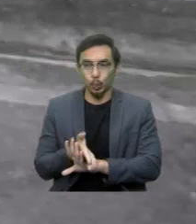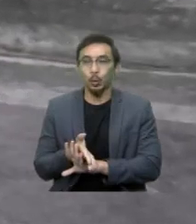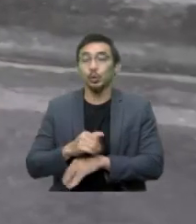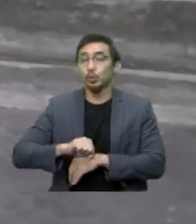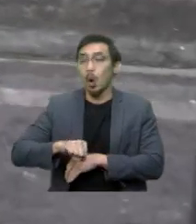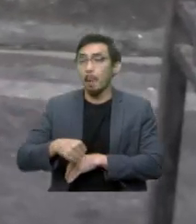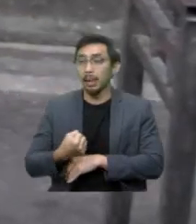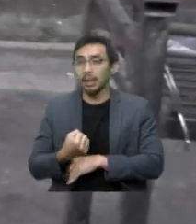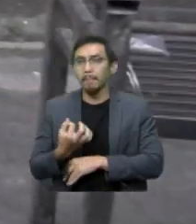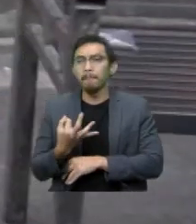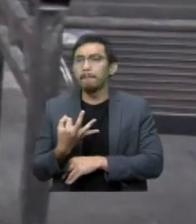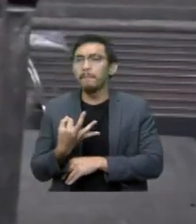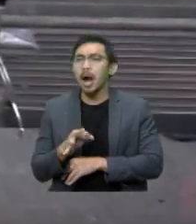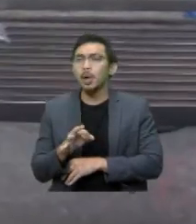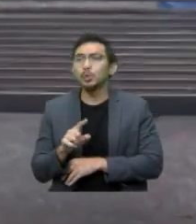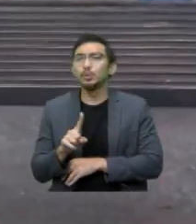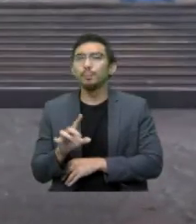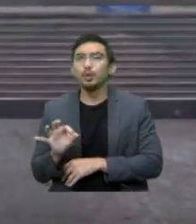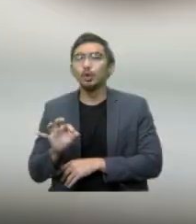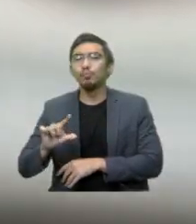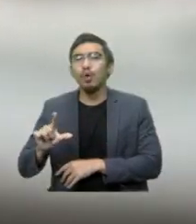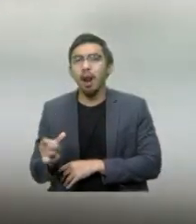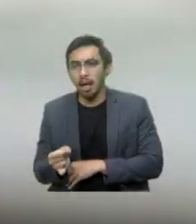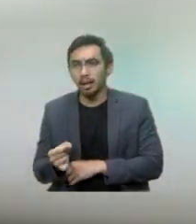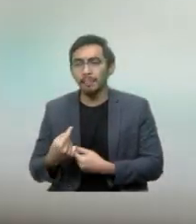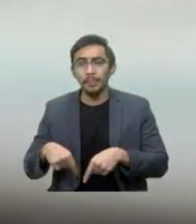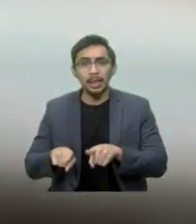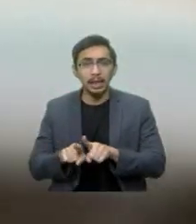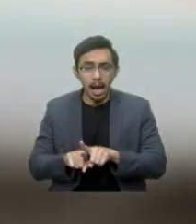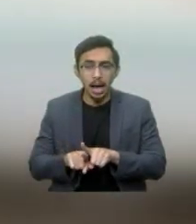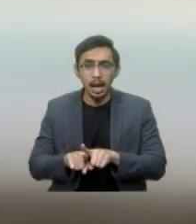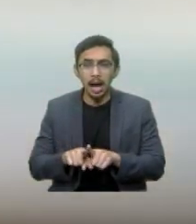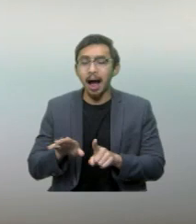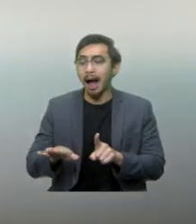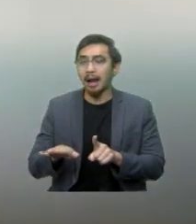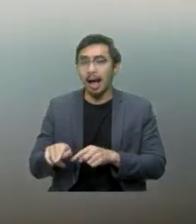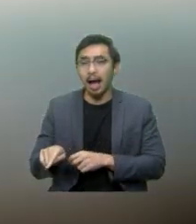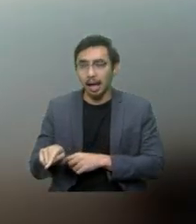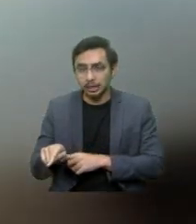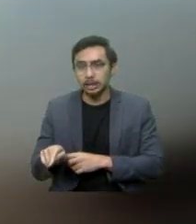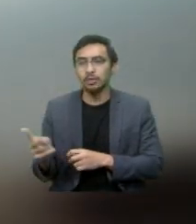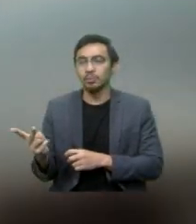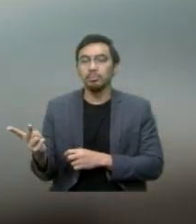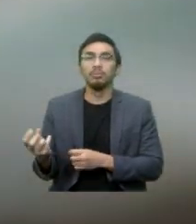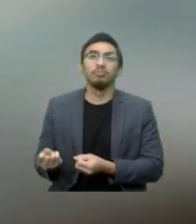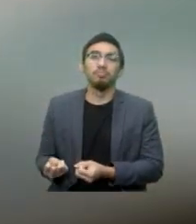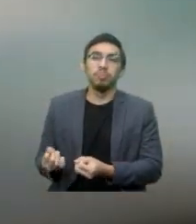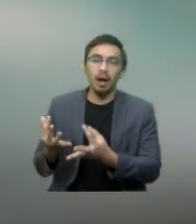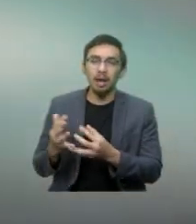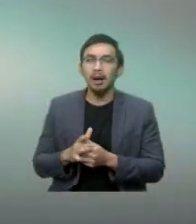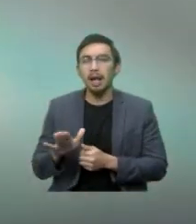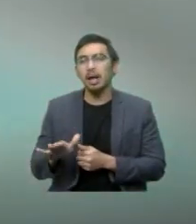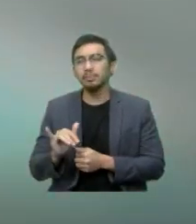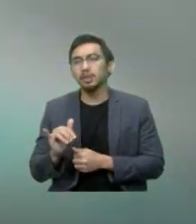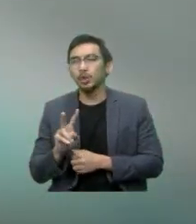bulan menikahinya dan anak tirinya mengalami luka bakar. Sang anak yang mengalami 80% luka bakar dan masih duduk di kelas 2 SD meninggal